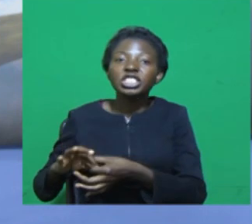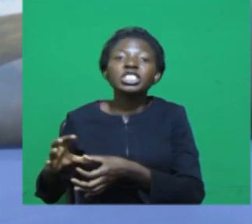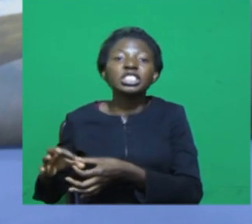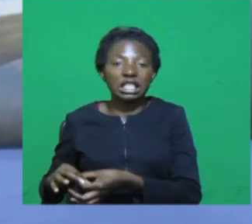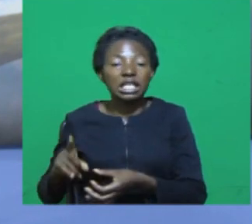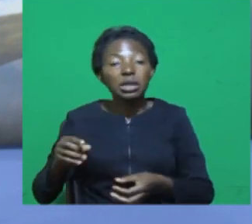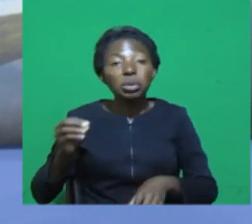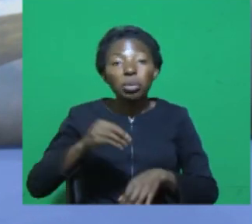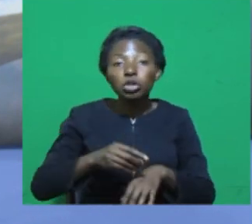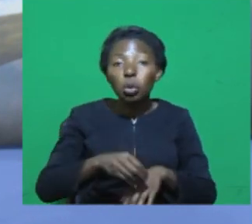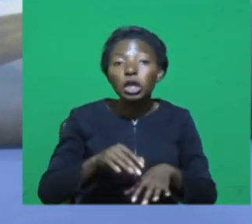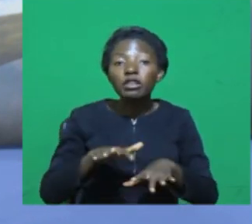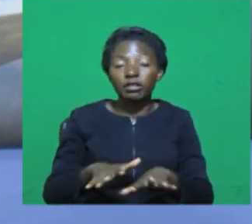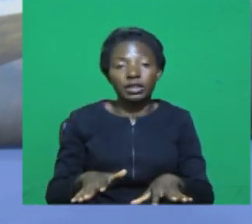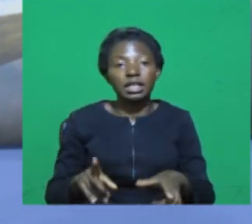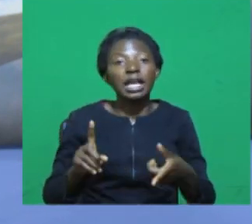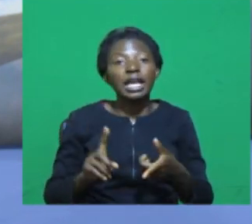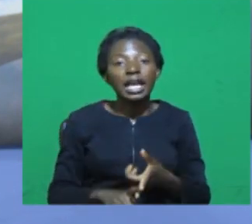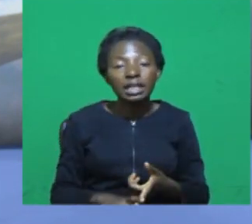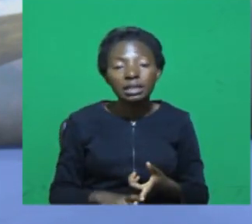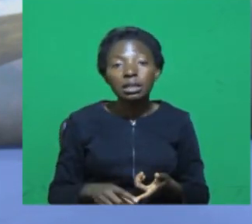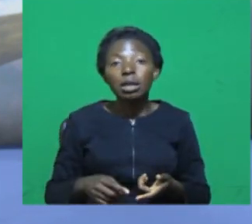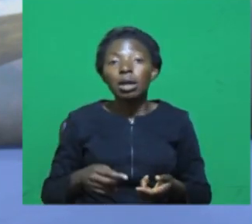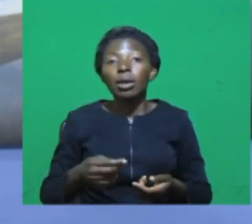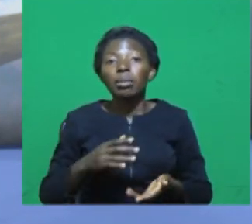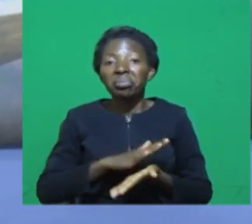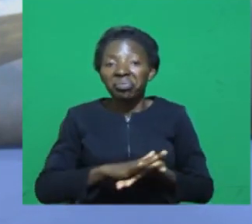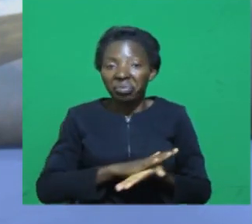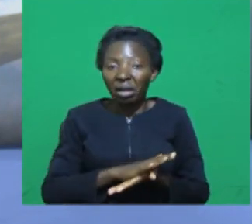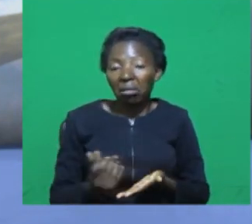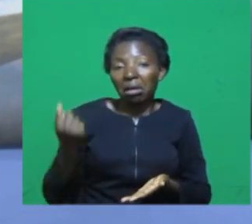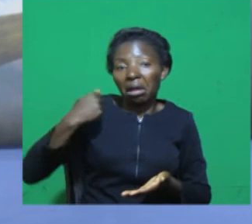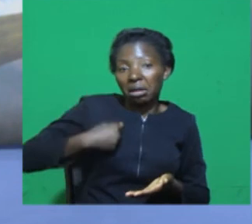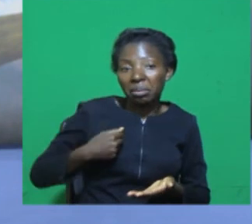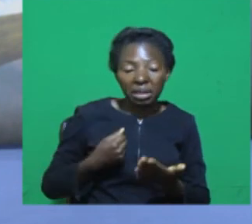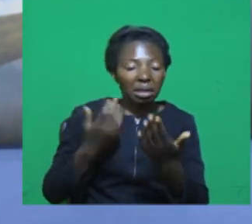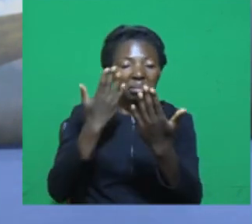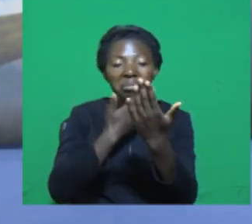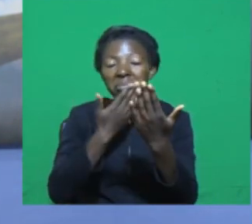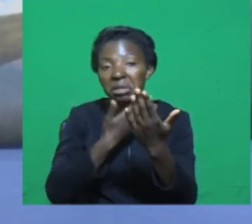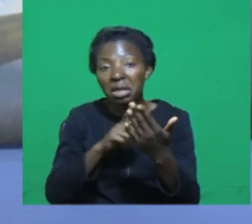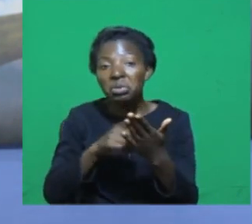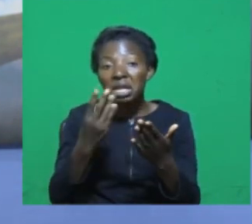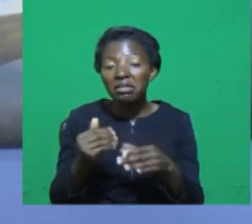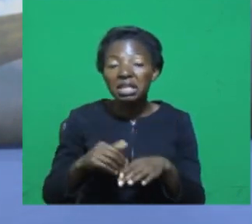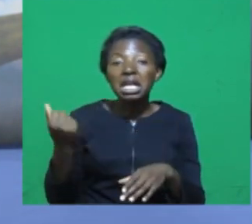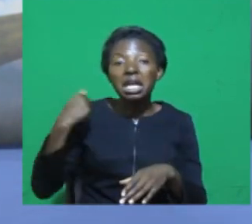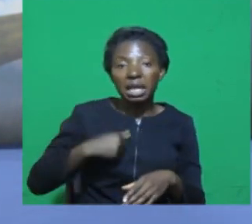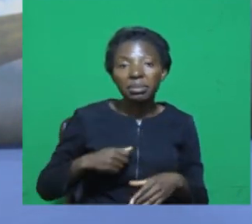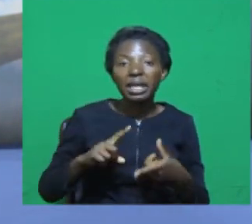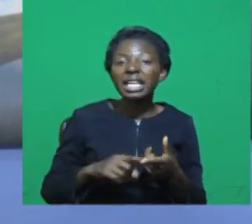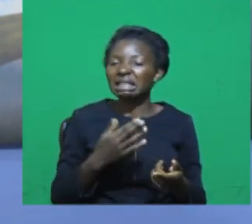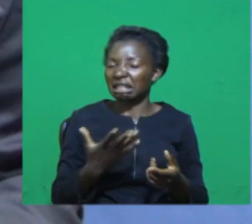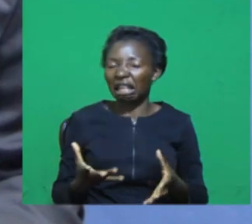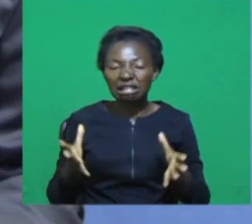anongoiswa mumakumbo, hanzi zvitende zvemafuta, mahandbag, mamira anenge ari muzvikwama, nezvinosunga